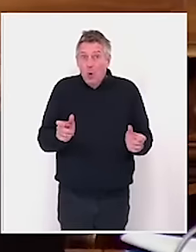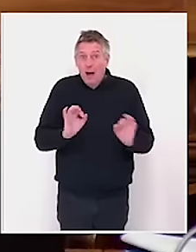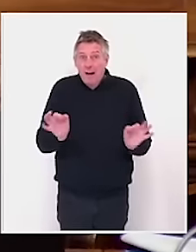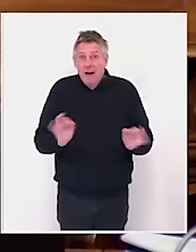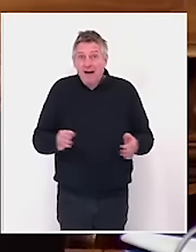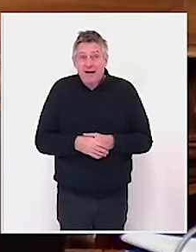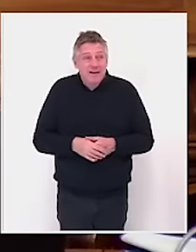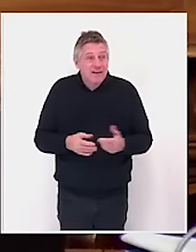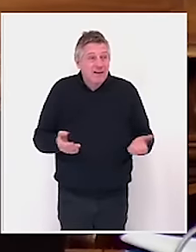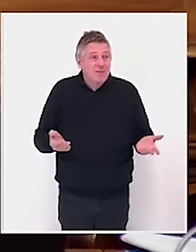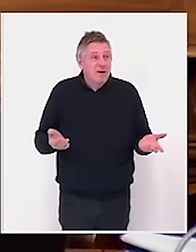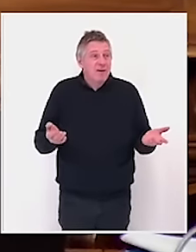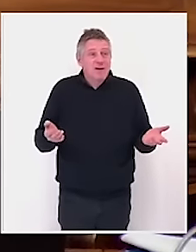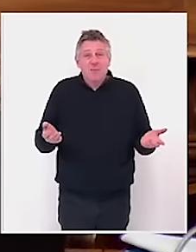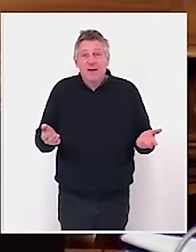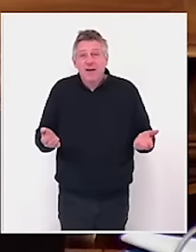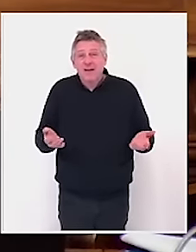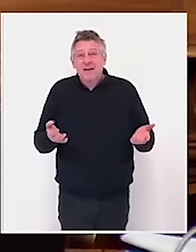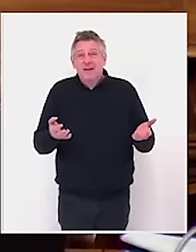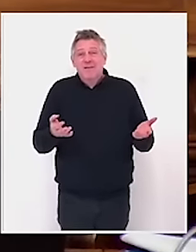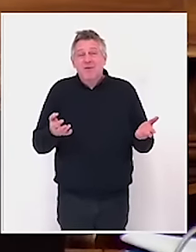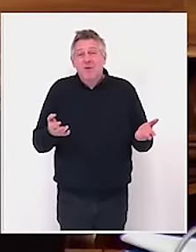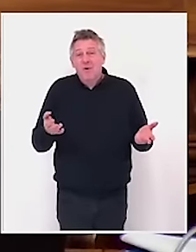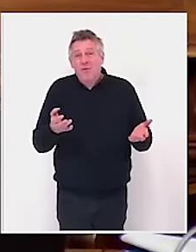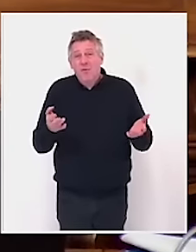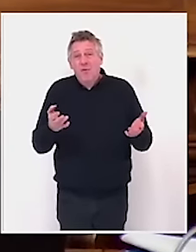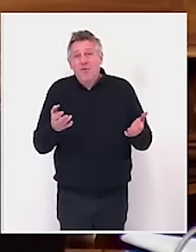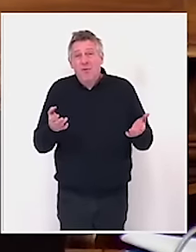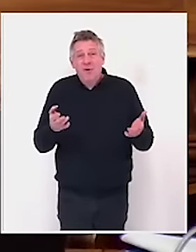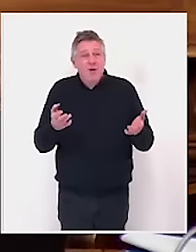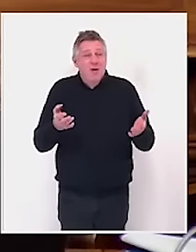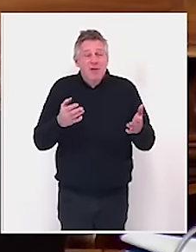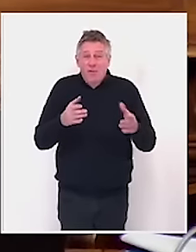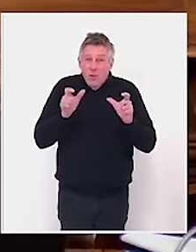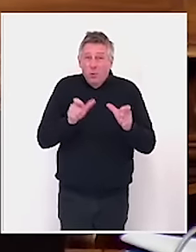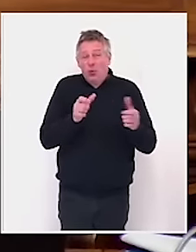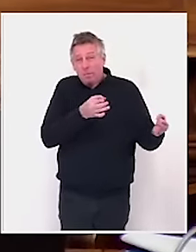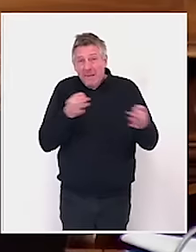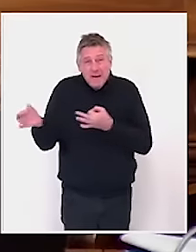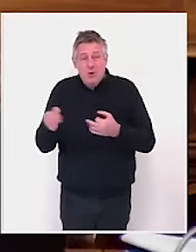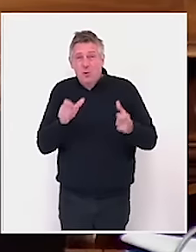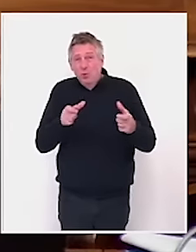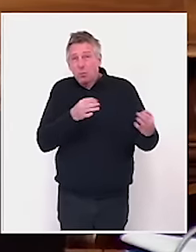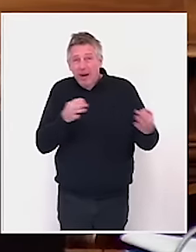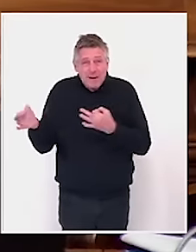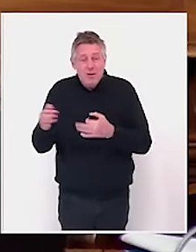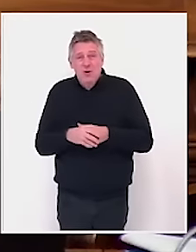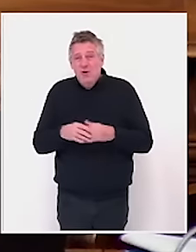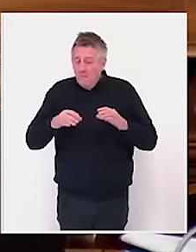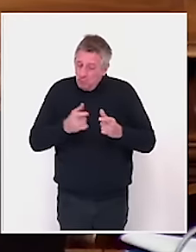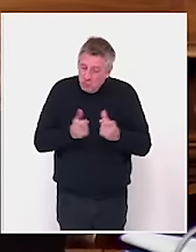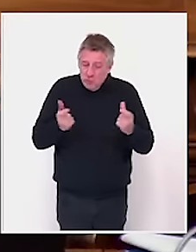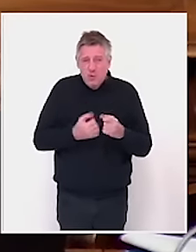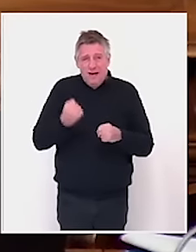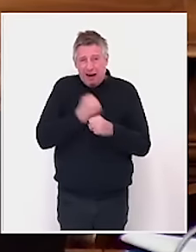Donc oui, on est d'accord avec le rapport dans le sens qu'il faut aller vers de la démocratie, vers un contrôle permanent. Il faut un contrôle permanent et des structures qui se mettent en place qui